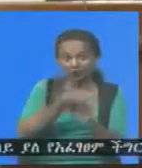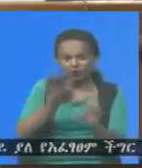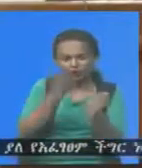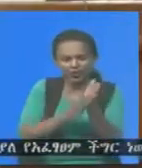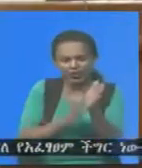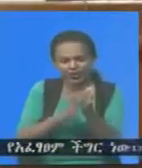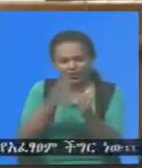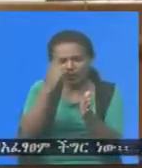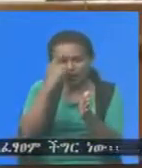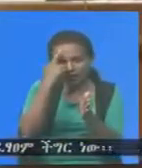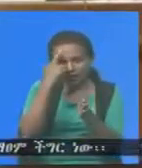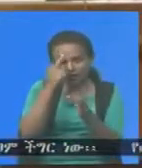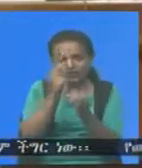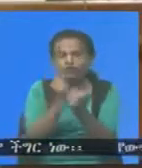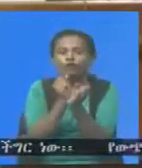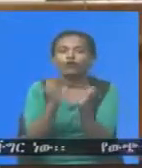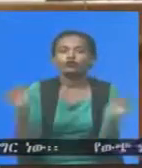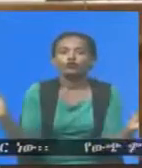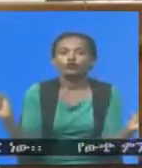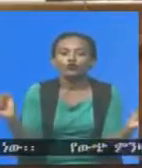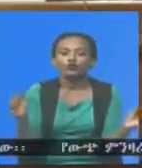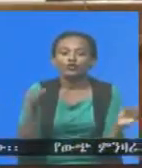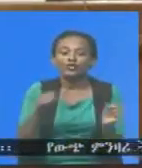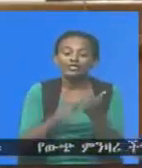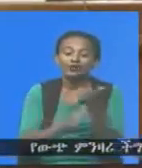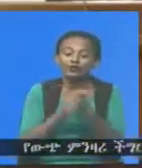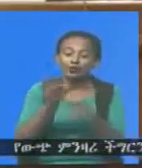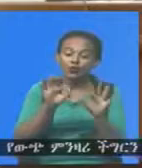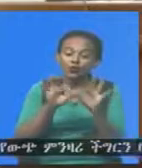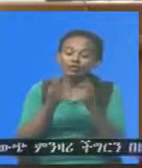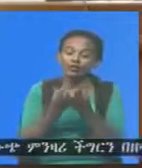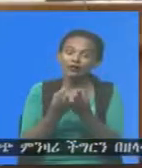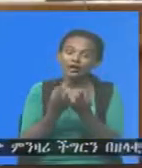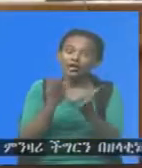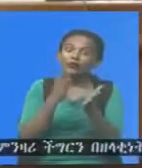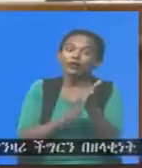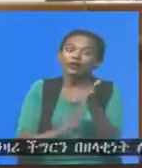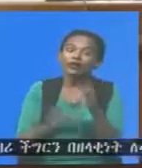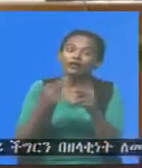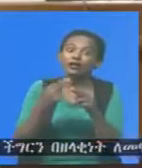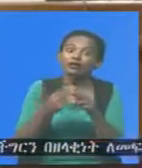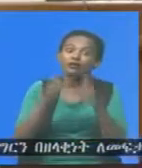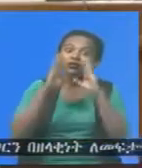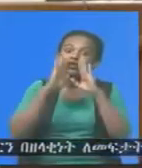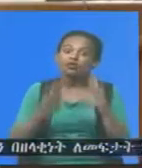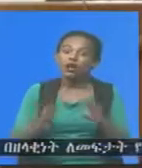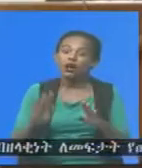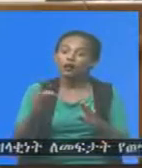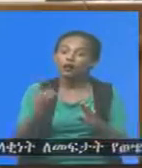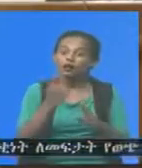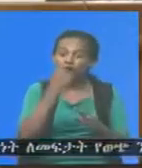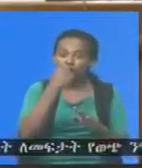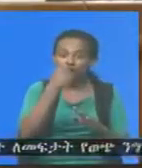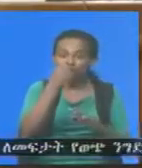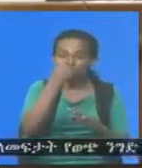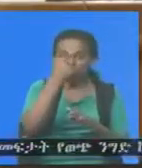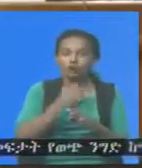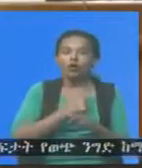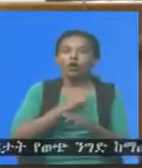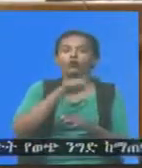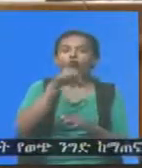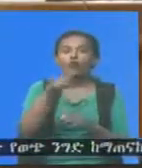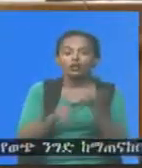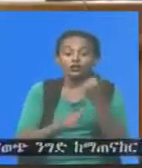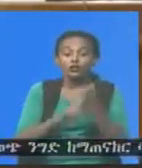ምክንያት ሲለቀቁ በዚህ የተጎዱ ቤተሰብ በይቅርታ ስም ሰላም ያመጣሉ ብለው ያምናሉ ወይ?